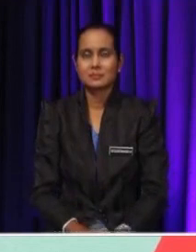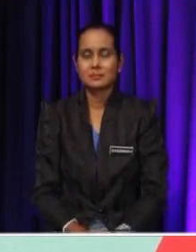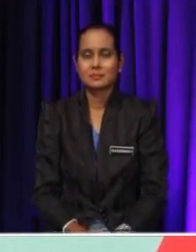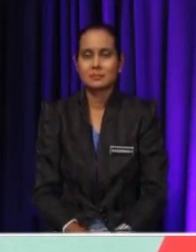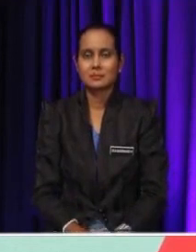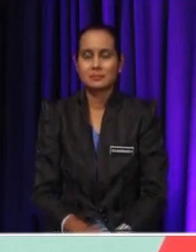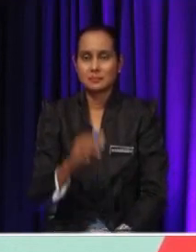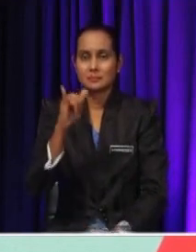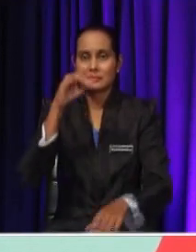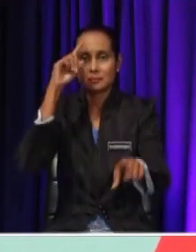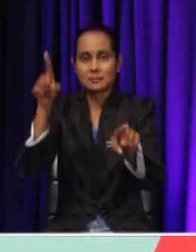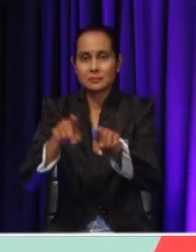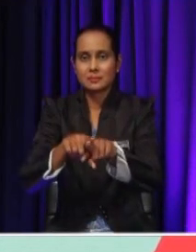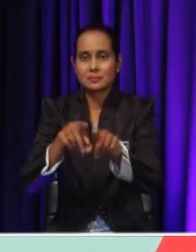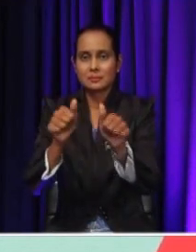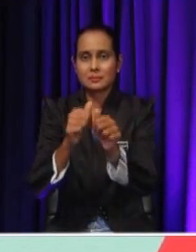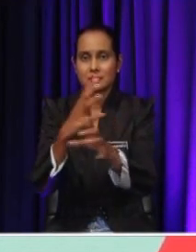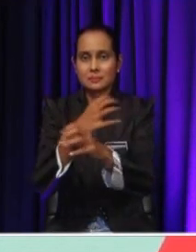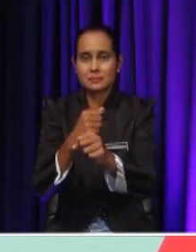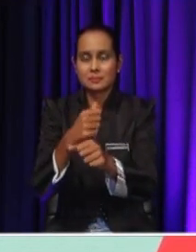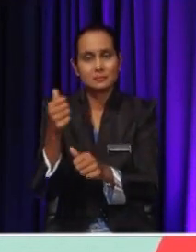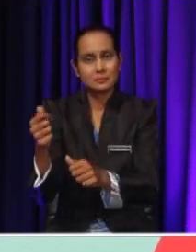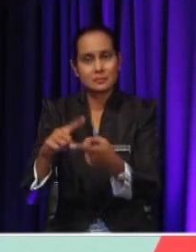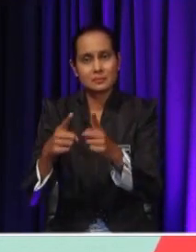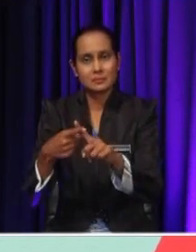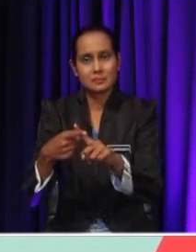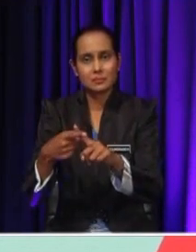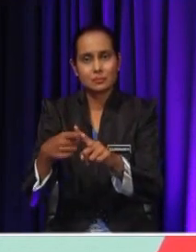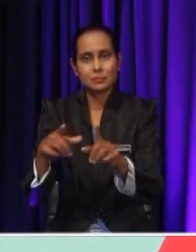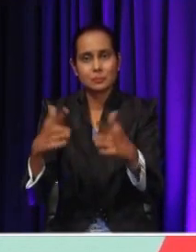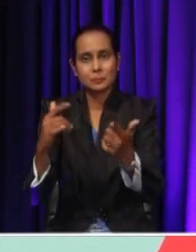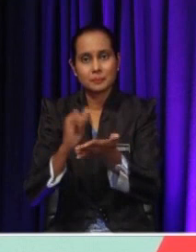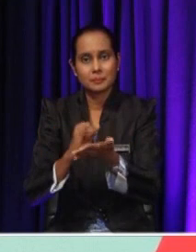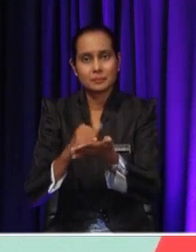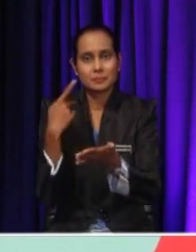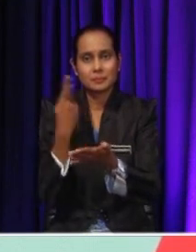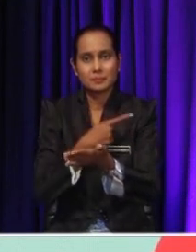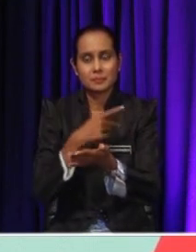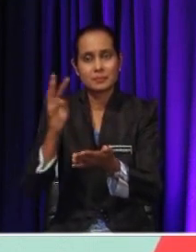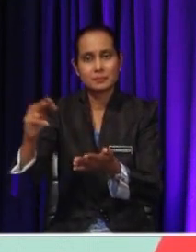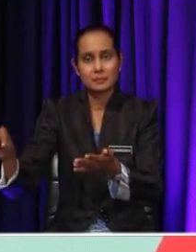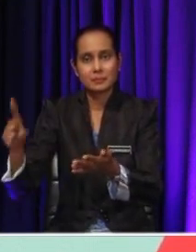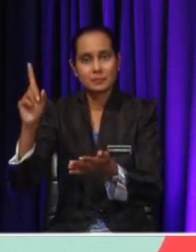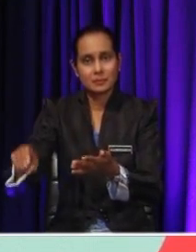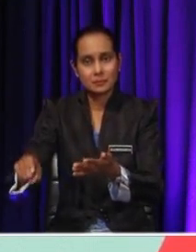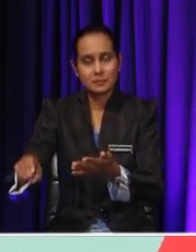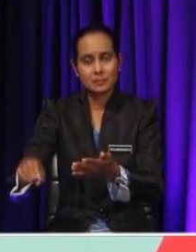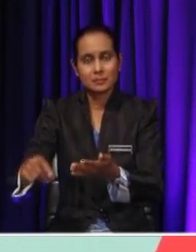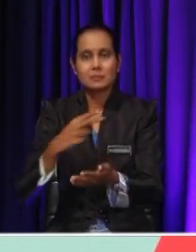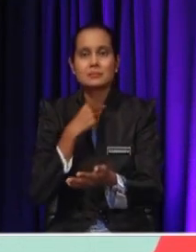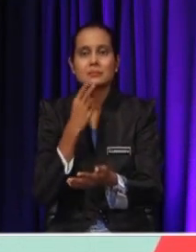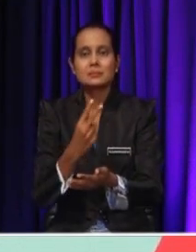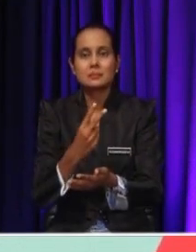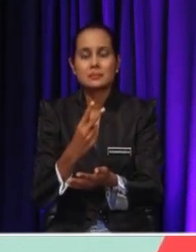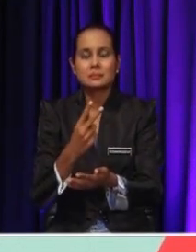saya setuju dengan pendapatnya selain itu juga kita sebagai murid hendaklah memberikan salam kepada guru